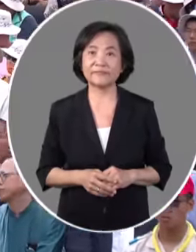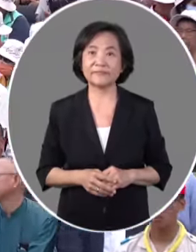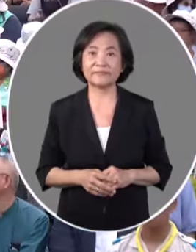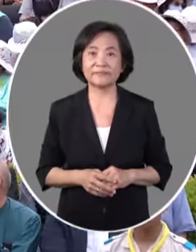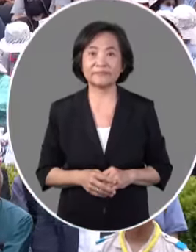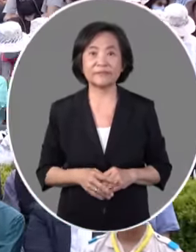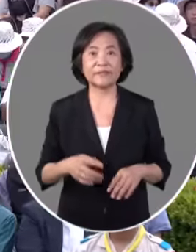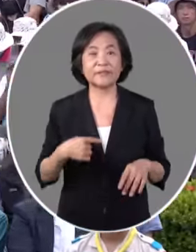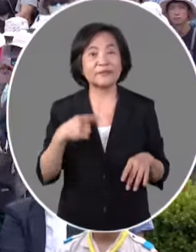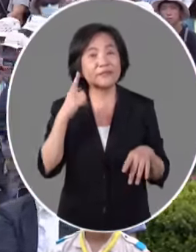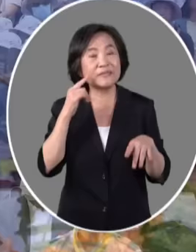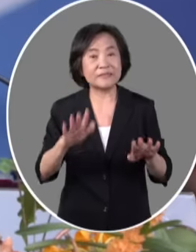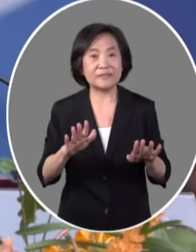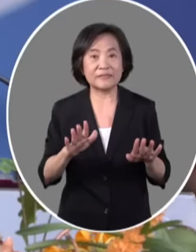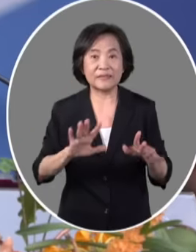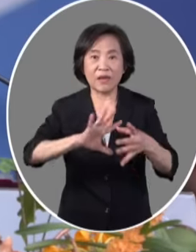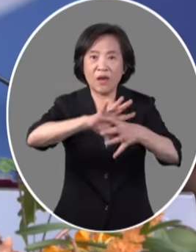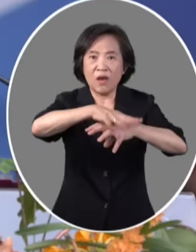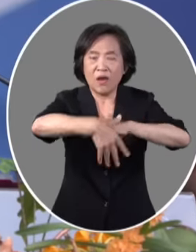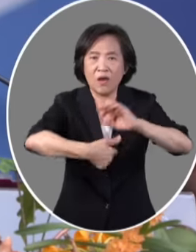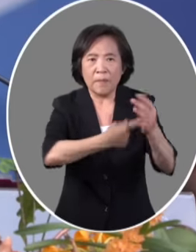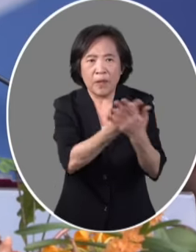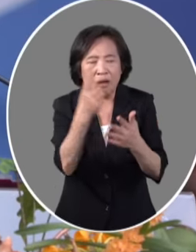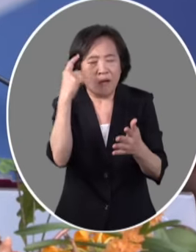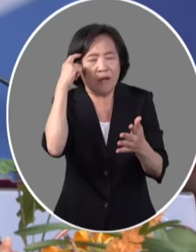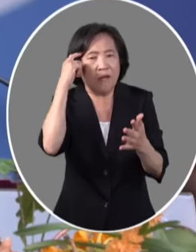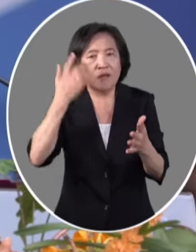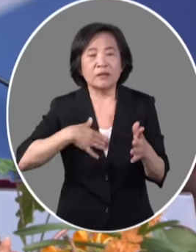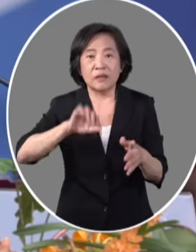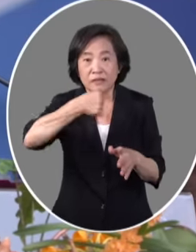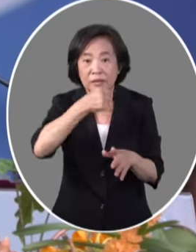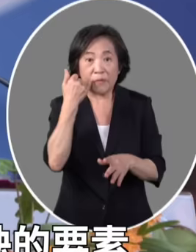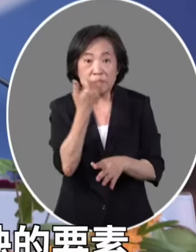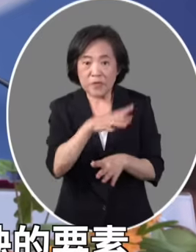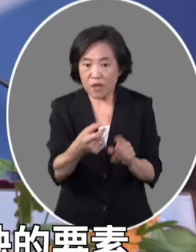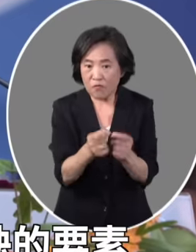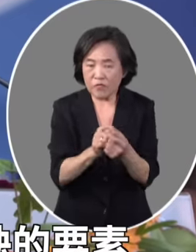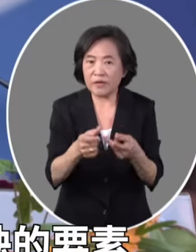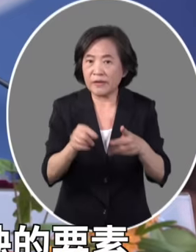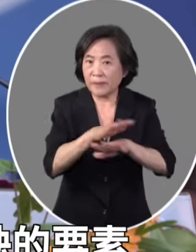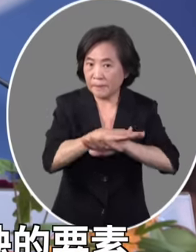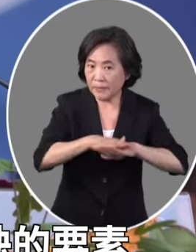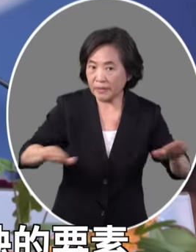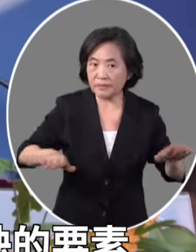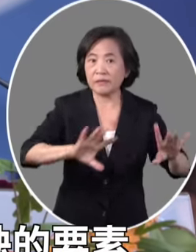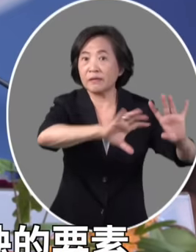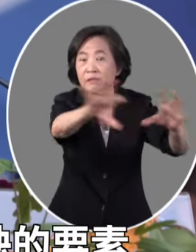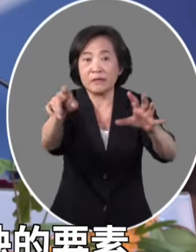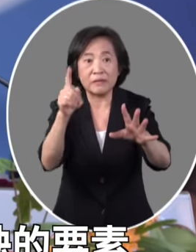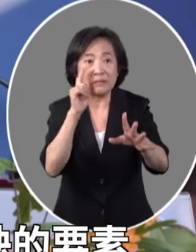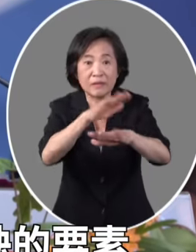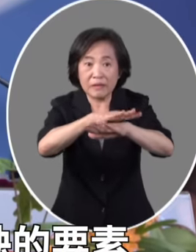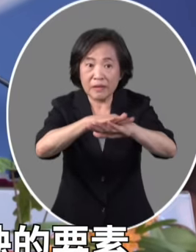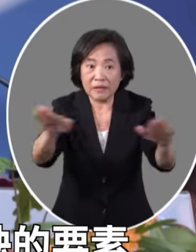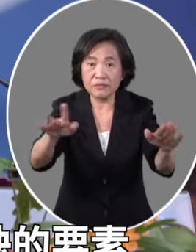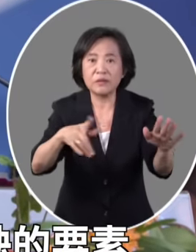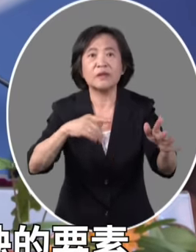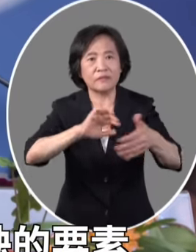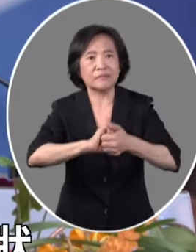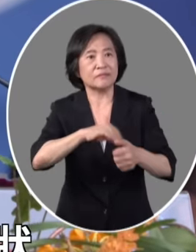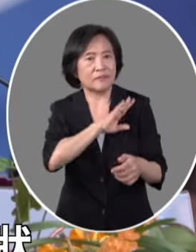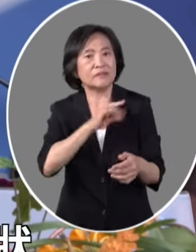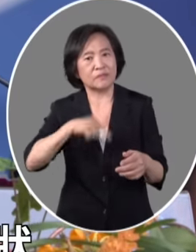特别是全球都已经体认到，台海的和平稳定是国际社会安全与繁荣不可或缺的要